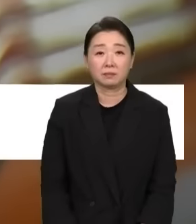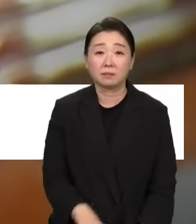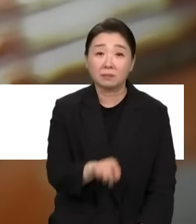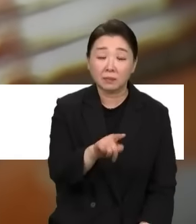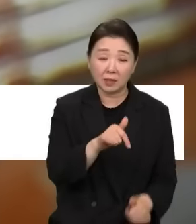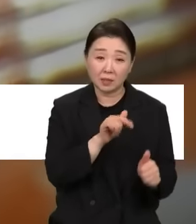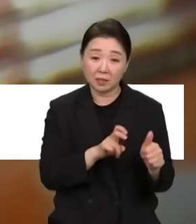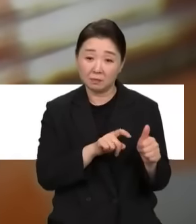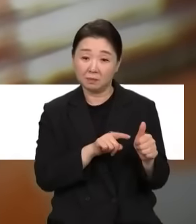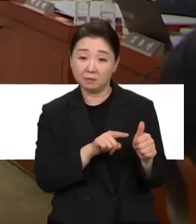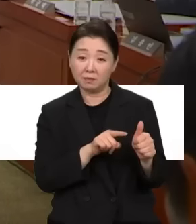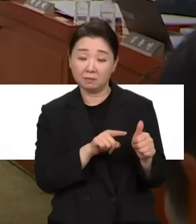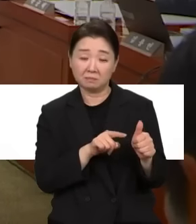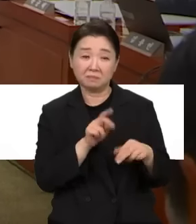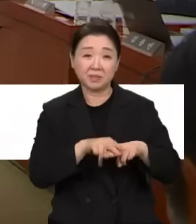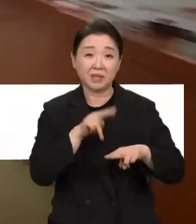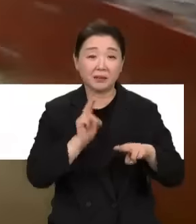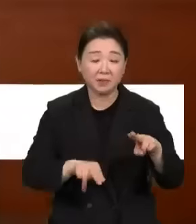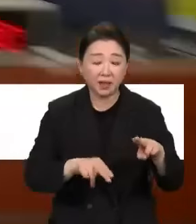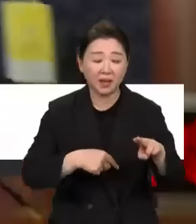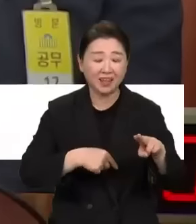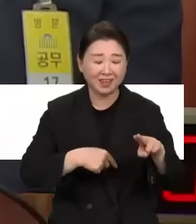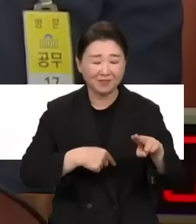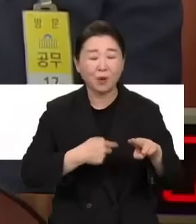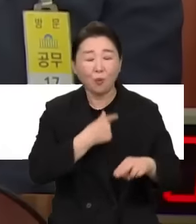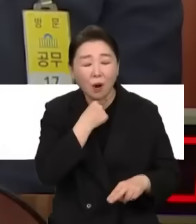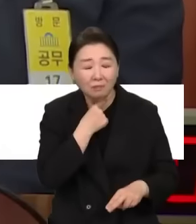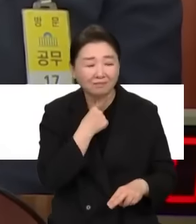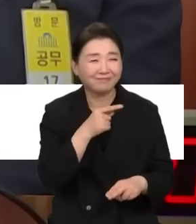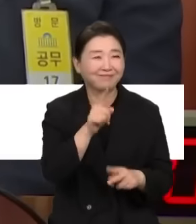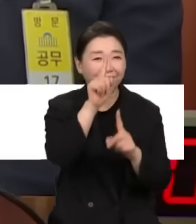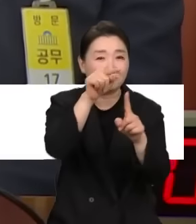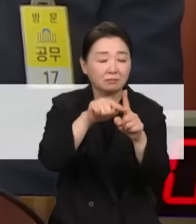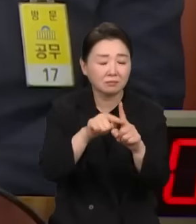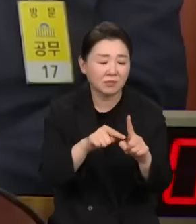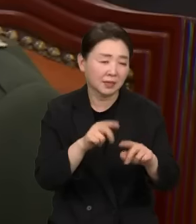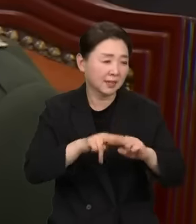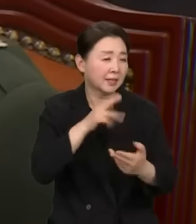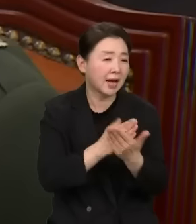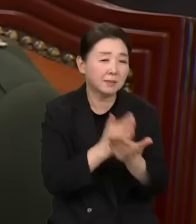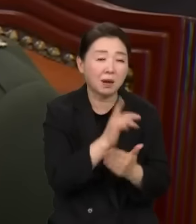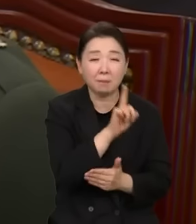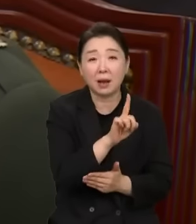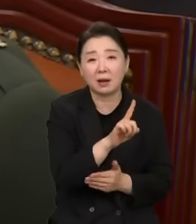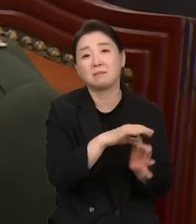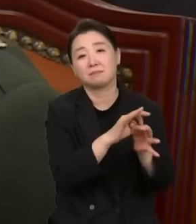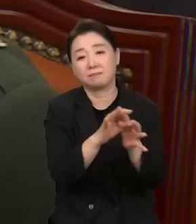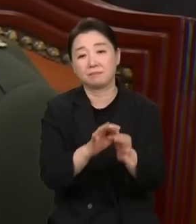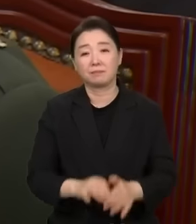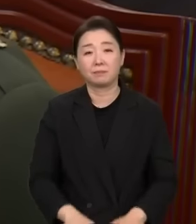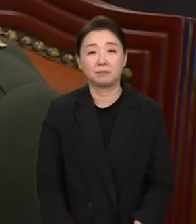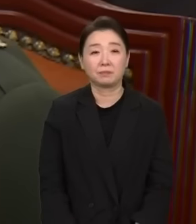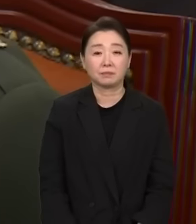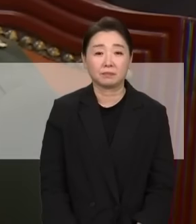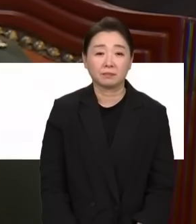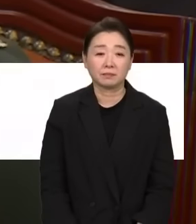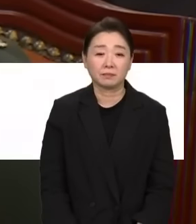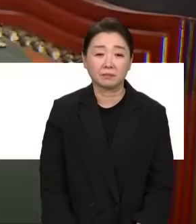임 전 사단장의 사퇴를 자신이 만류했다고 하면서 했던 말과 이어지는 맥락인 겁니다.